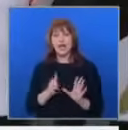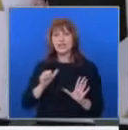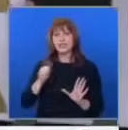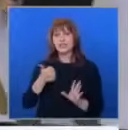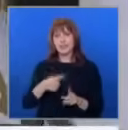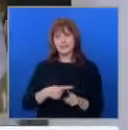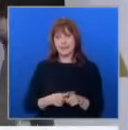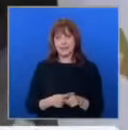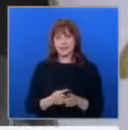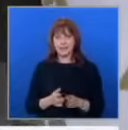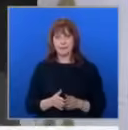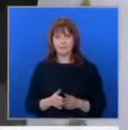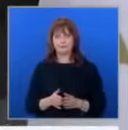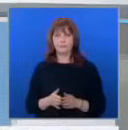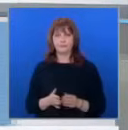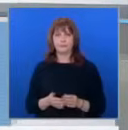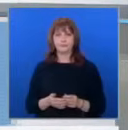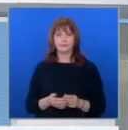6 месеца.